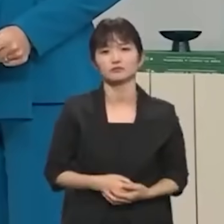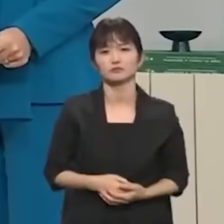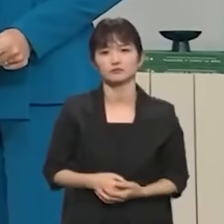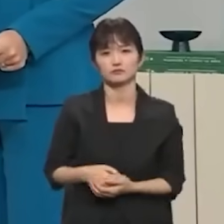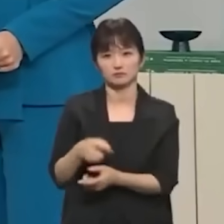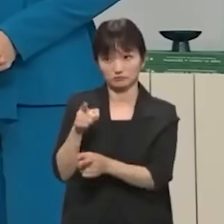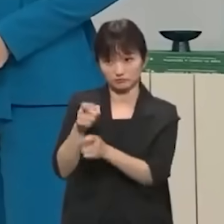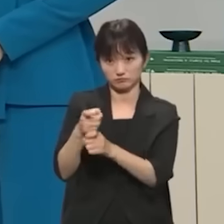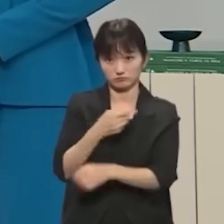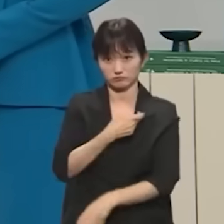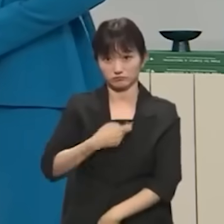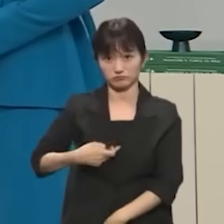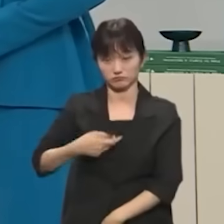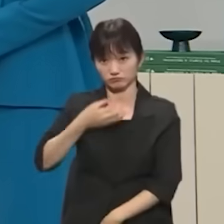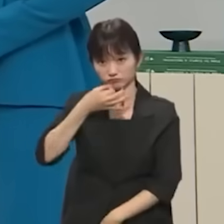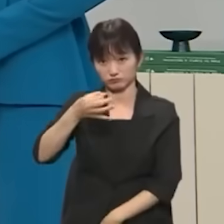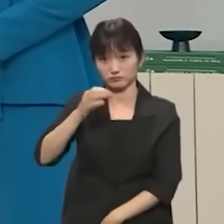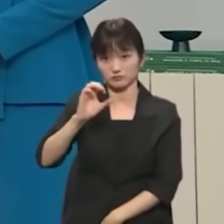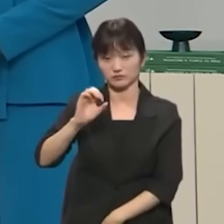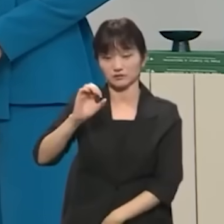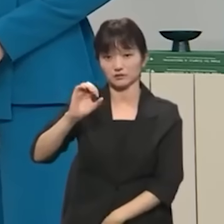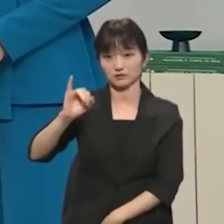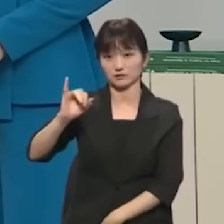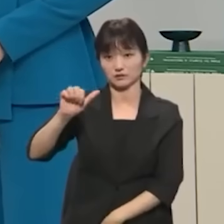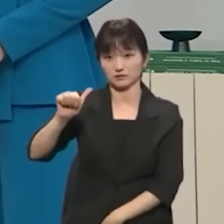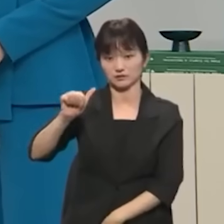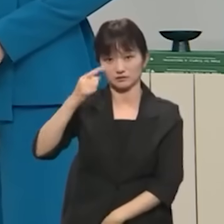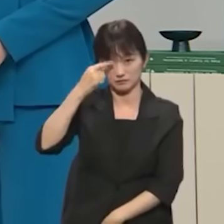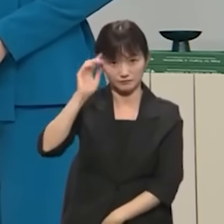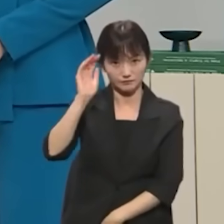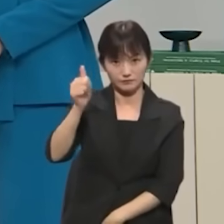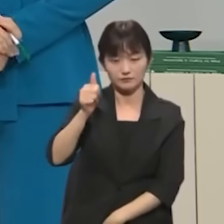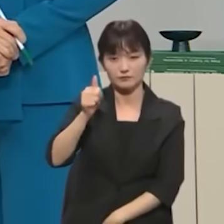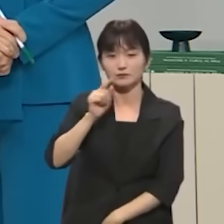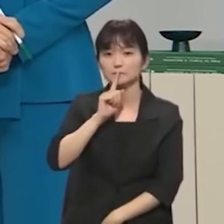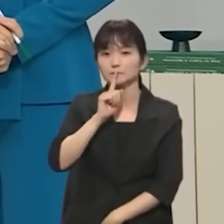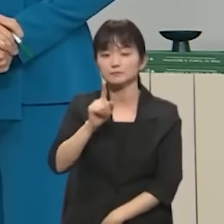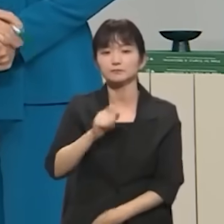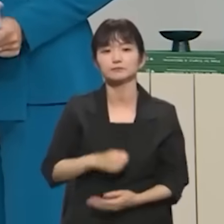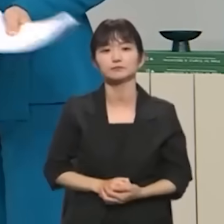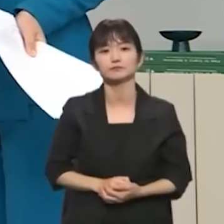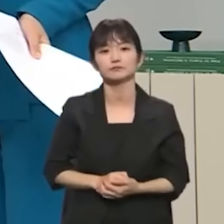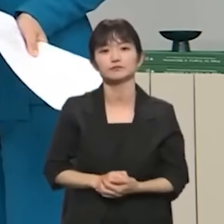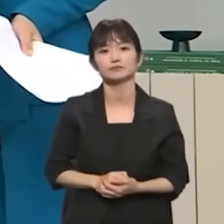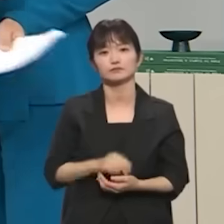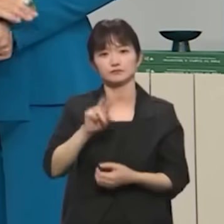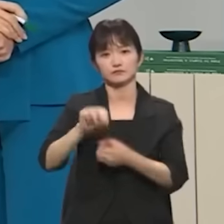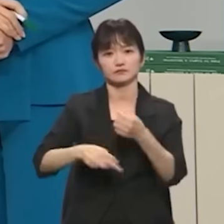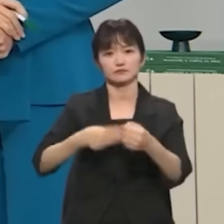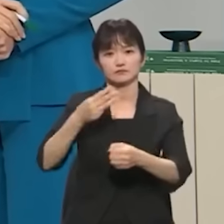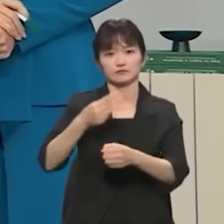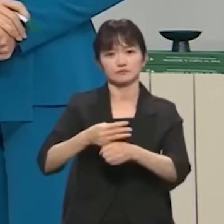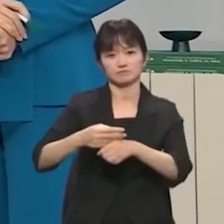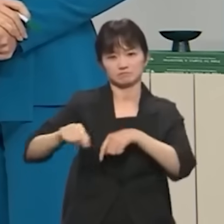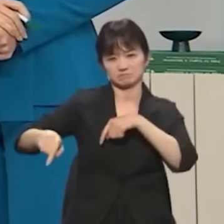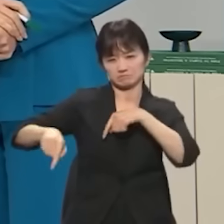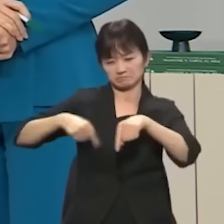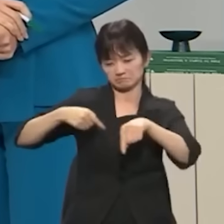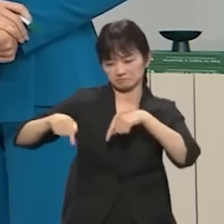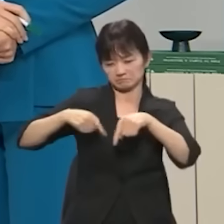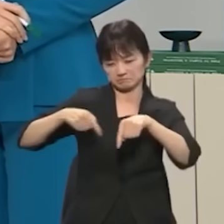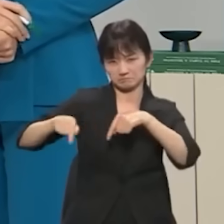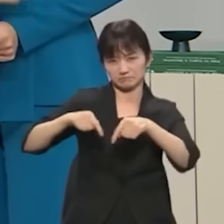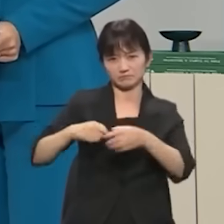복수의 사도, CIA가 푸틴 대통령에게 붙인 별명입니다. 그의 23년 철권 통치 뒤엔